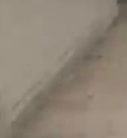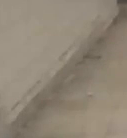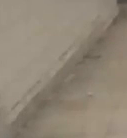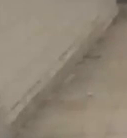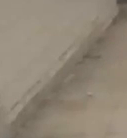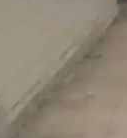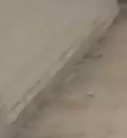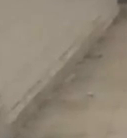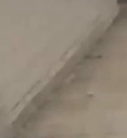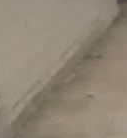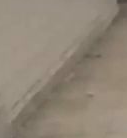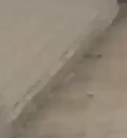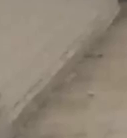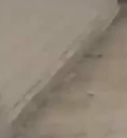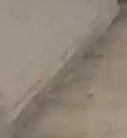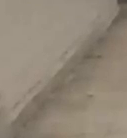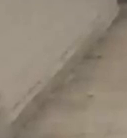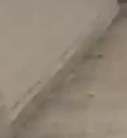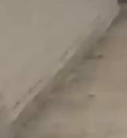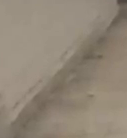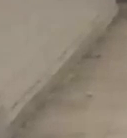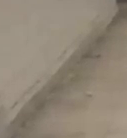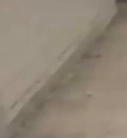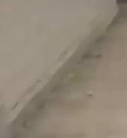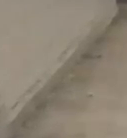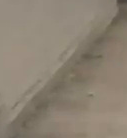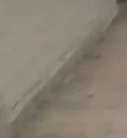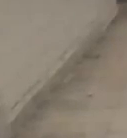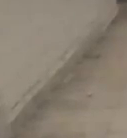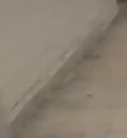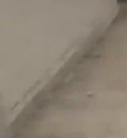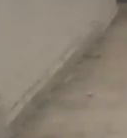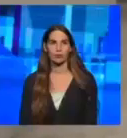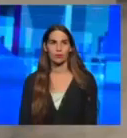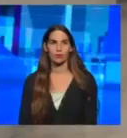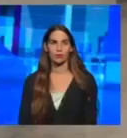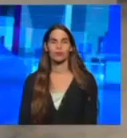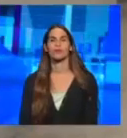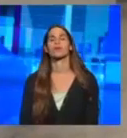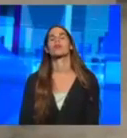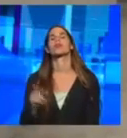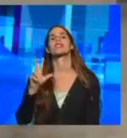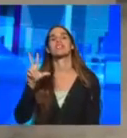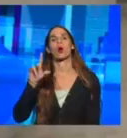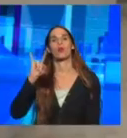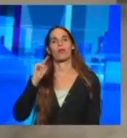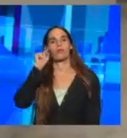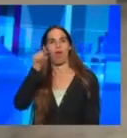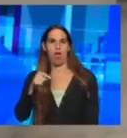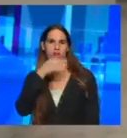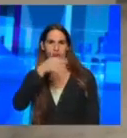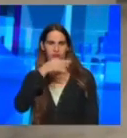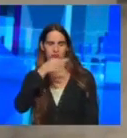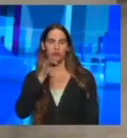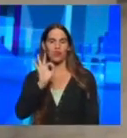לכאן כדי לחמש את הסטודנטים הפרו-ישראלים בקמפוסים בכלים רשמיים ואינפורמציה שיעזרו להם מתמודד עם פרופגנדה